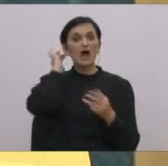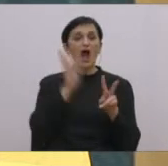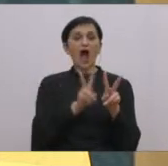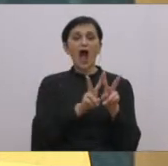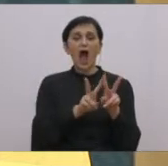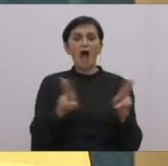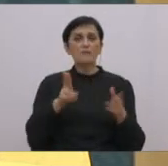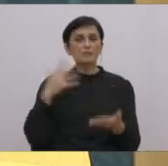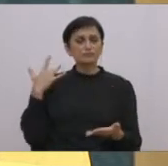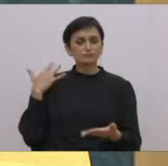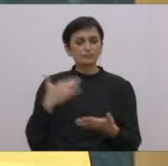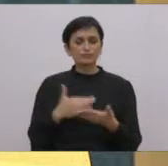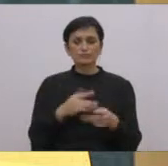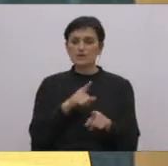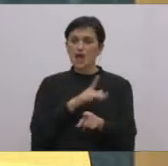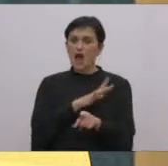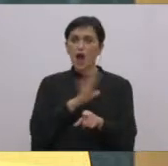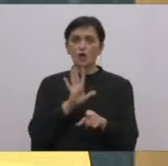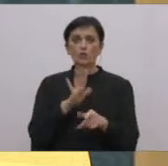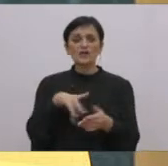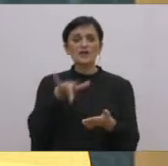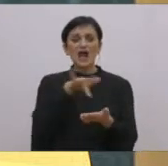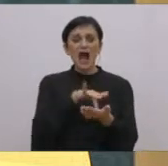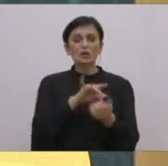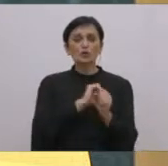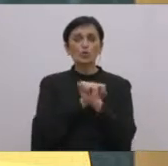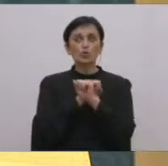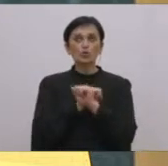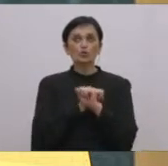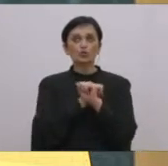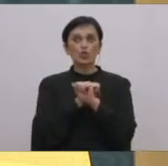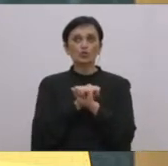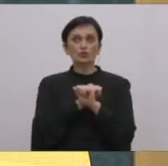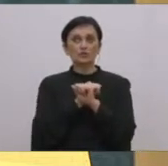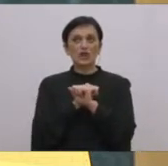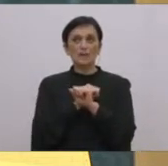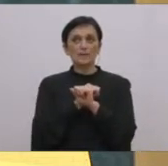აქამდე არ ყოფილა რეალურად, ეს არის ქალაქების და კურორტების